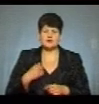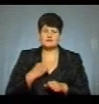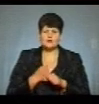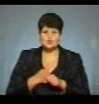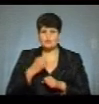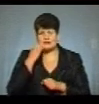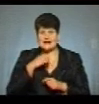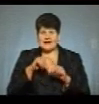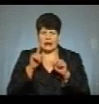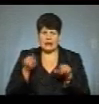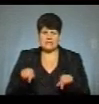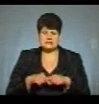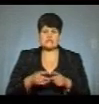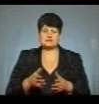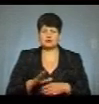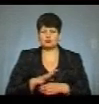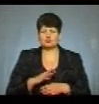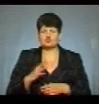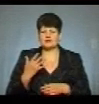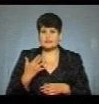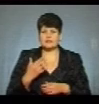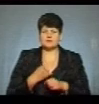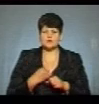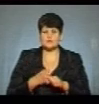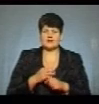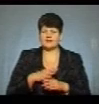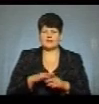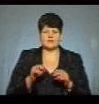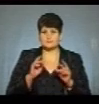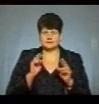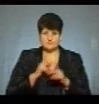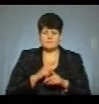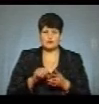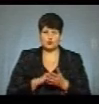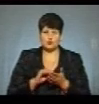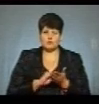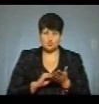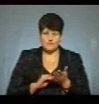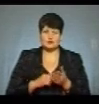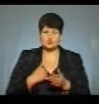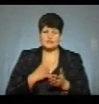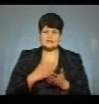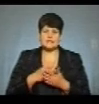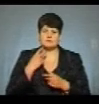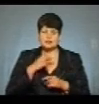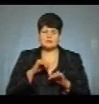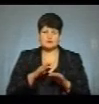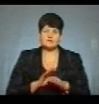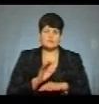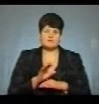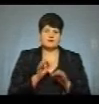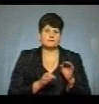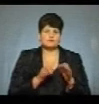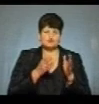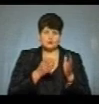старих ліцензіях. Було декілька, які працювали нелегально. Ми документували, в нас є декілька кримінальних проваджень, направлених до